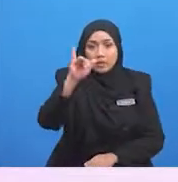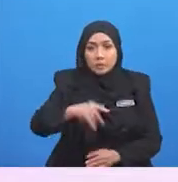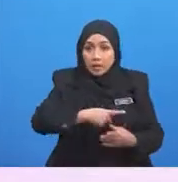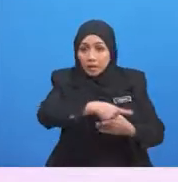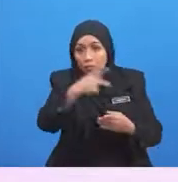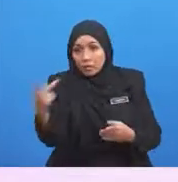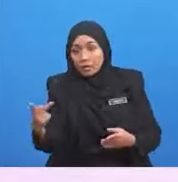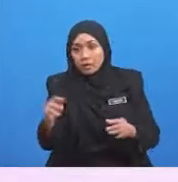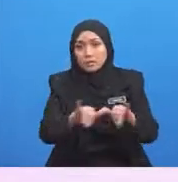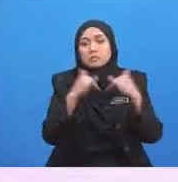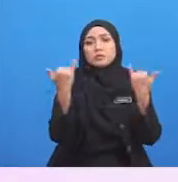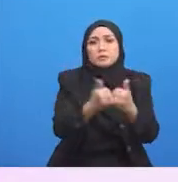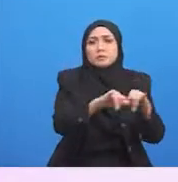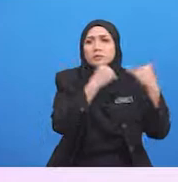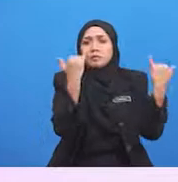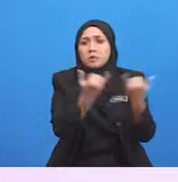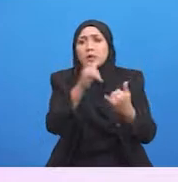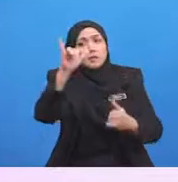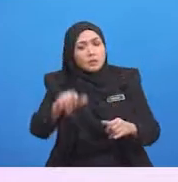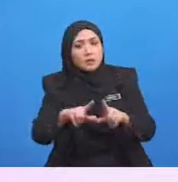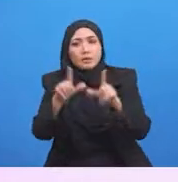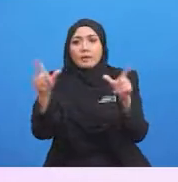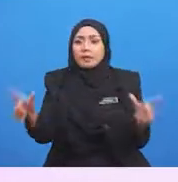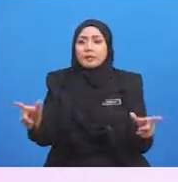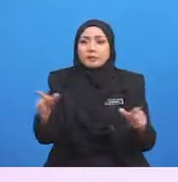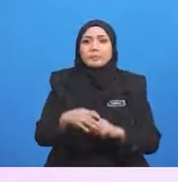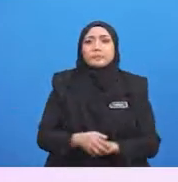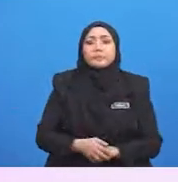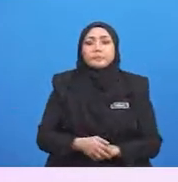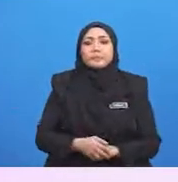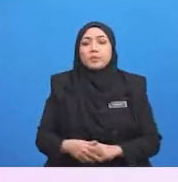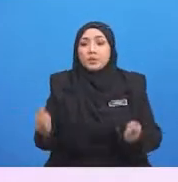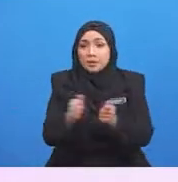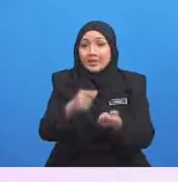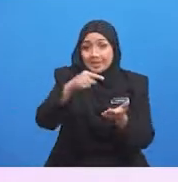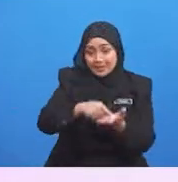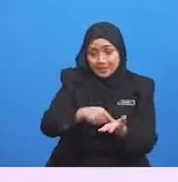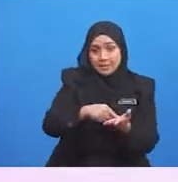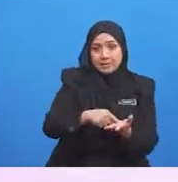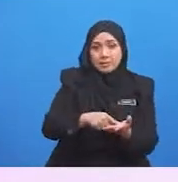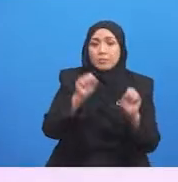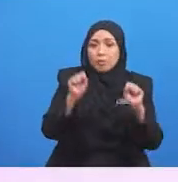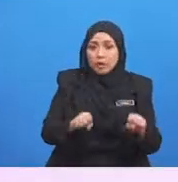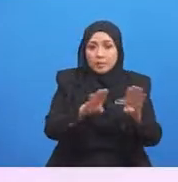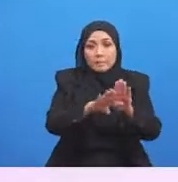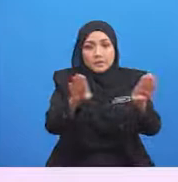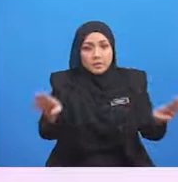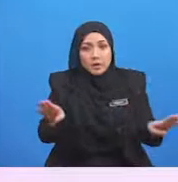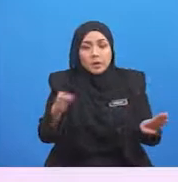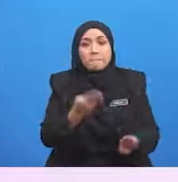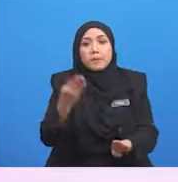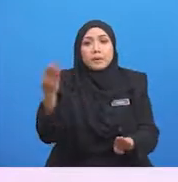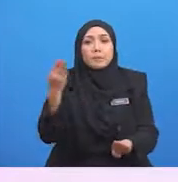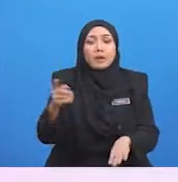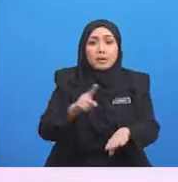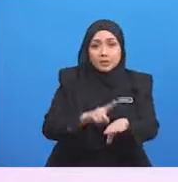syarikat dengan syarikat yang lain. Dengan adanya atribut, kita dapat bezakan produk-produk yang ada di pasaran.